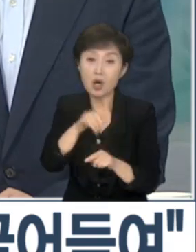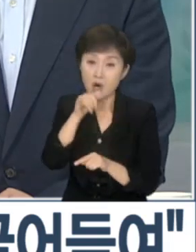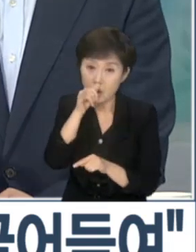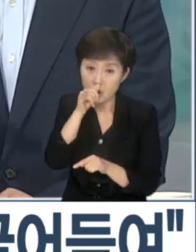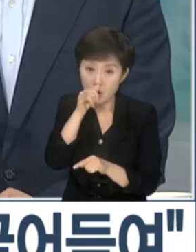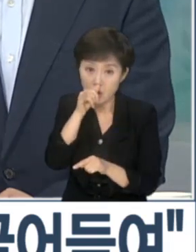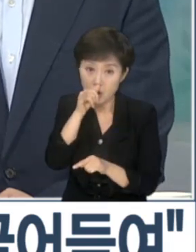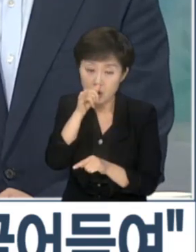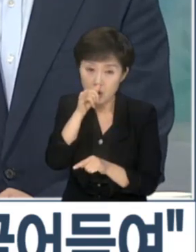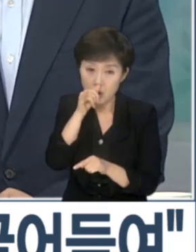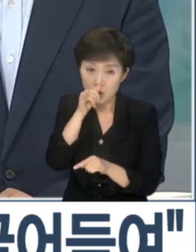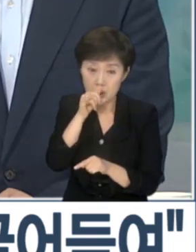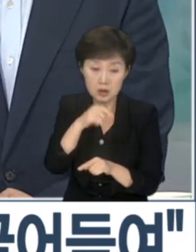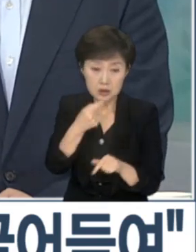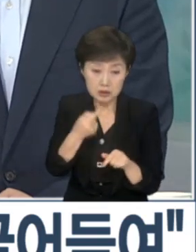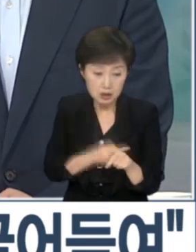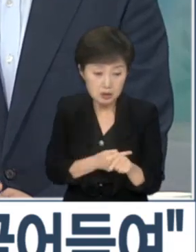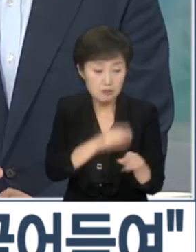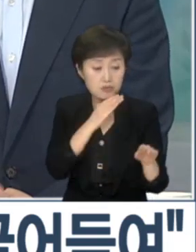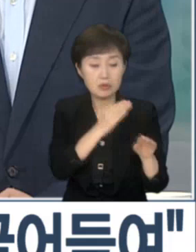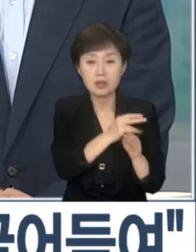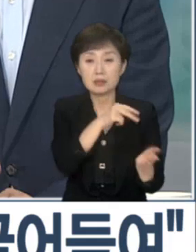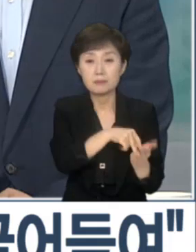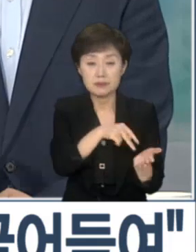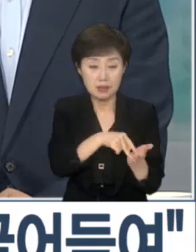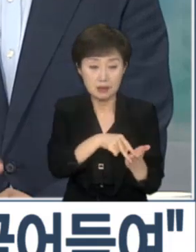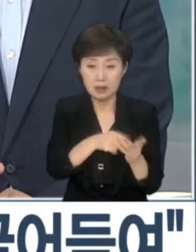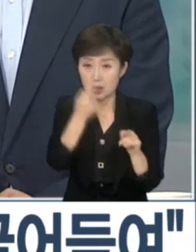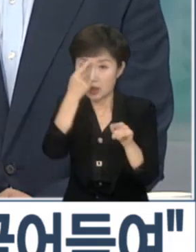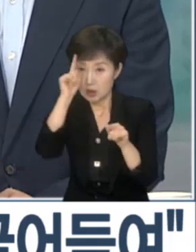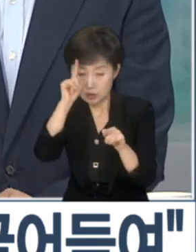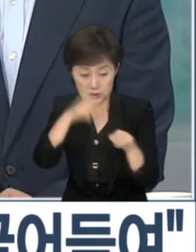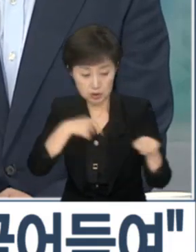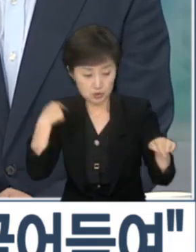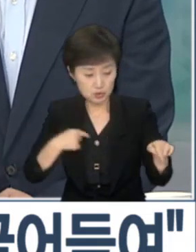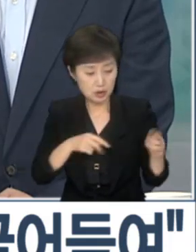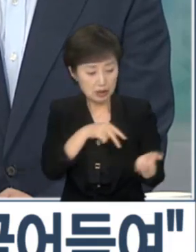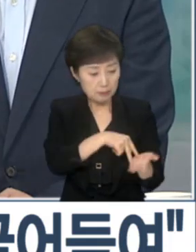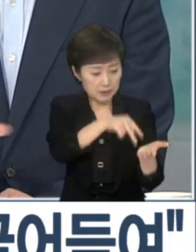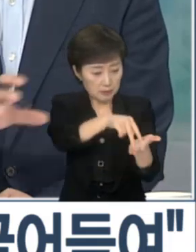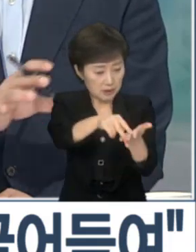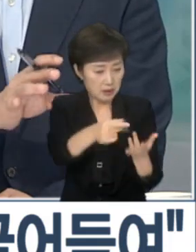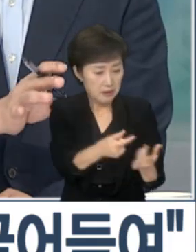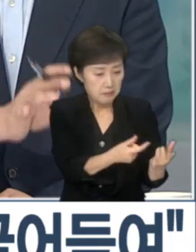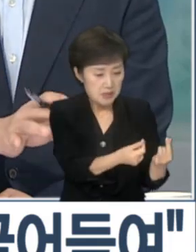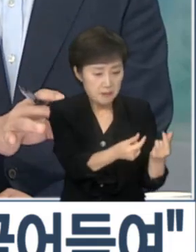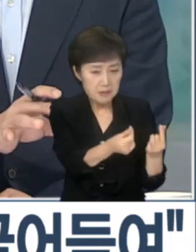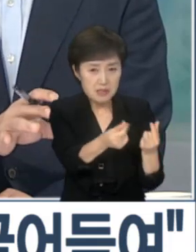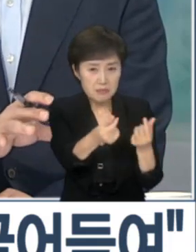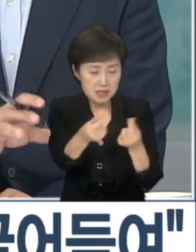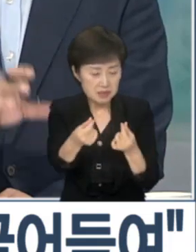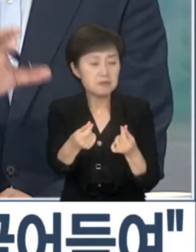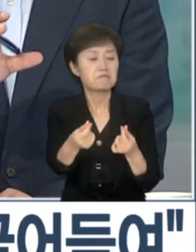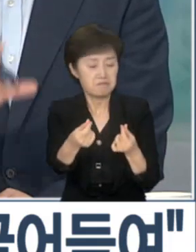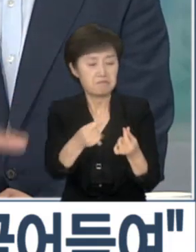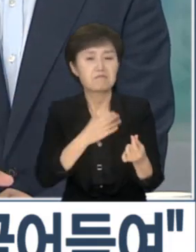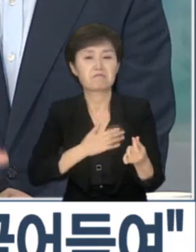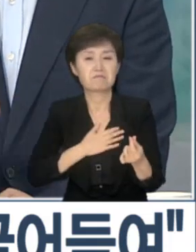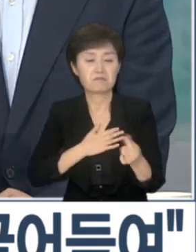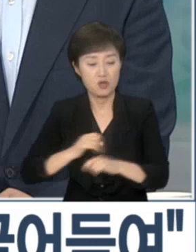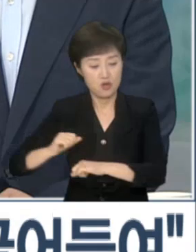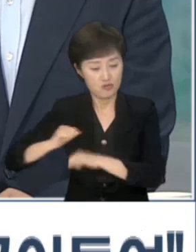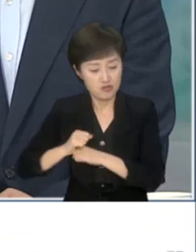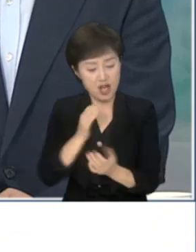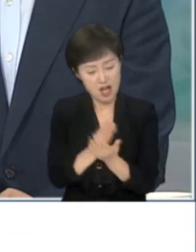여기에 똑같은 처지에 수 있는 북한은 아 그러면 우리와 처지와 비슷한 러시와 러시아 중국과 함께